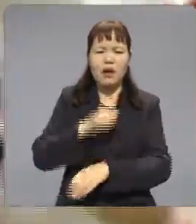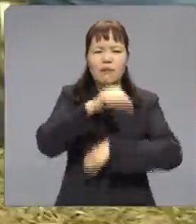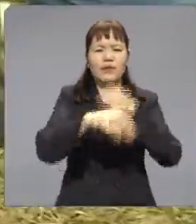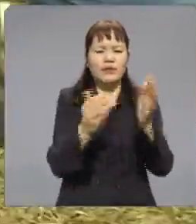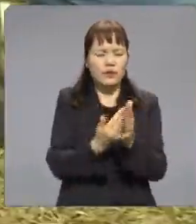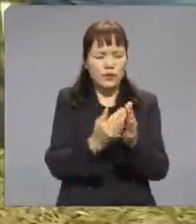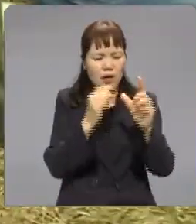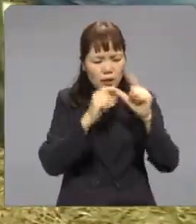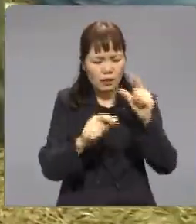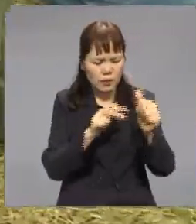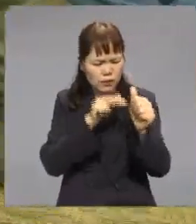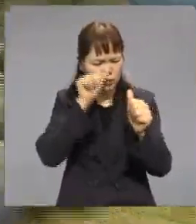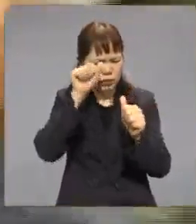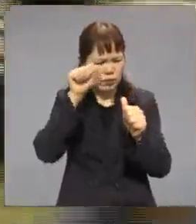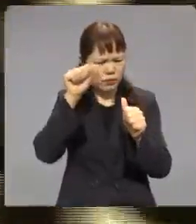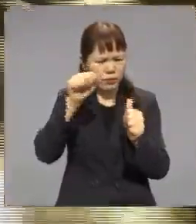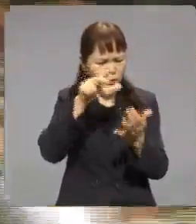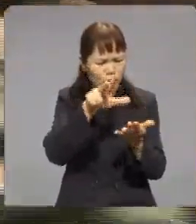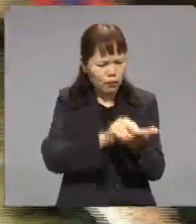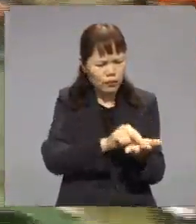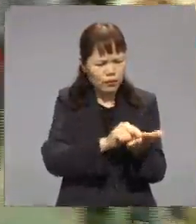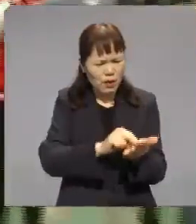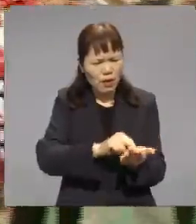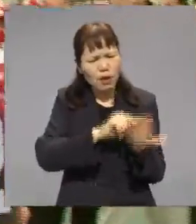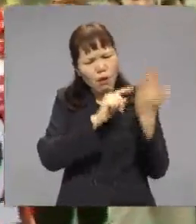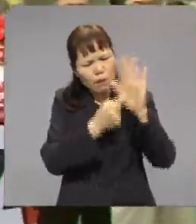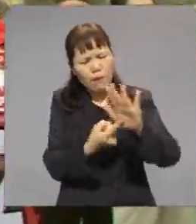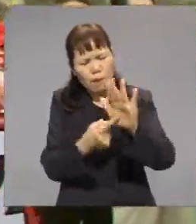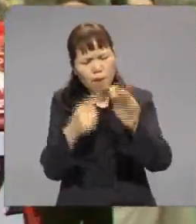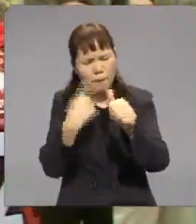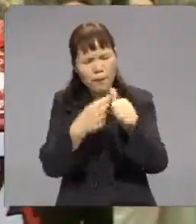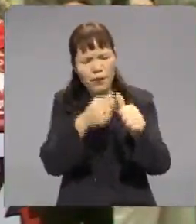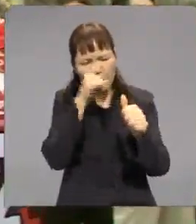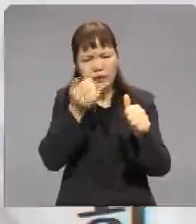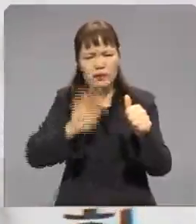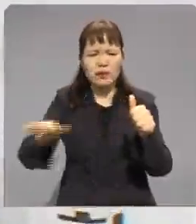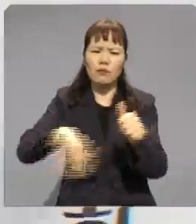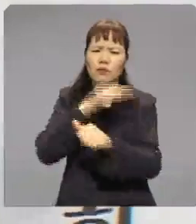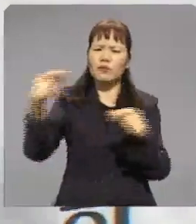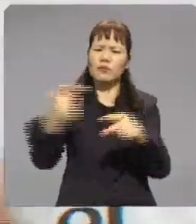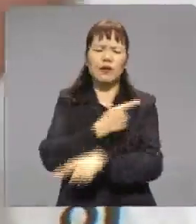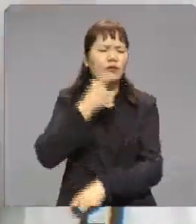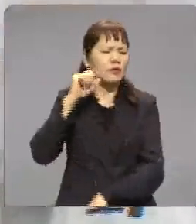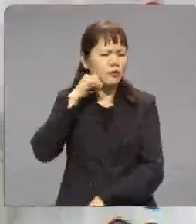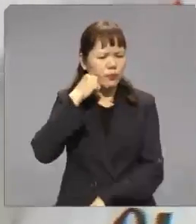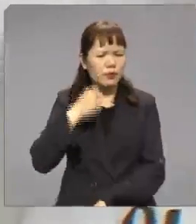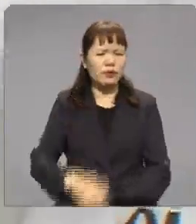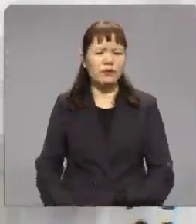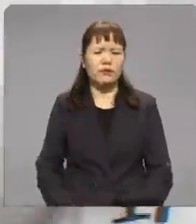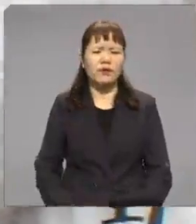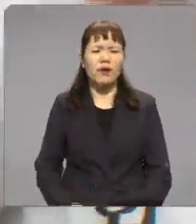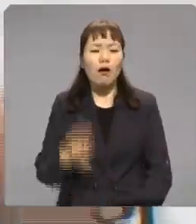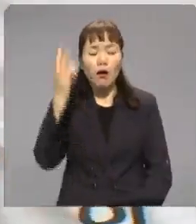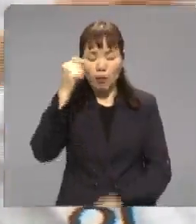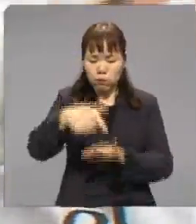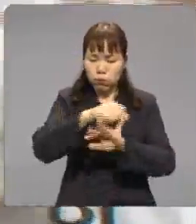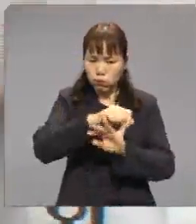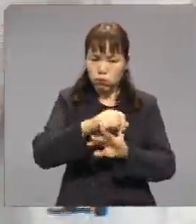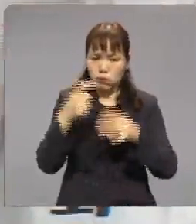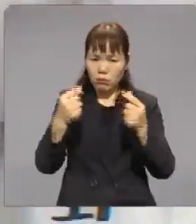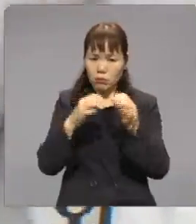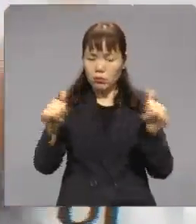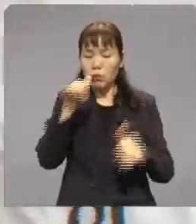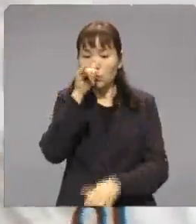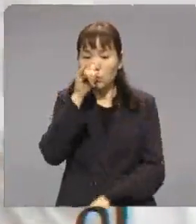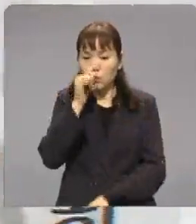후보 논란을 부각했지만 대세를 뒤집기에는 역부족이었습니다. 이상 불량품 같은 사람들은 있을 수 있습니다. 인구가